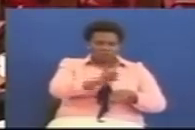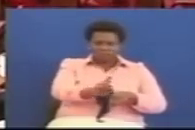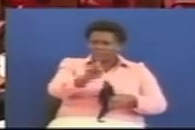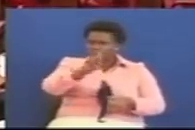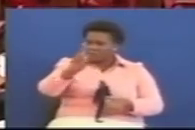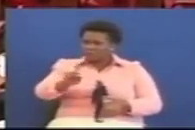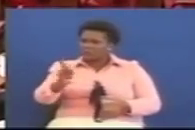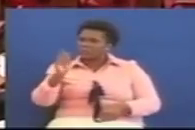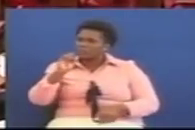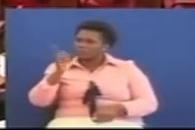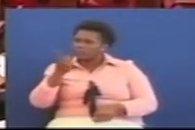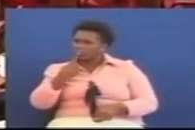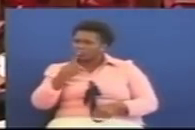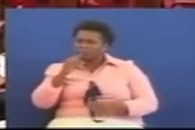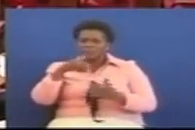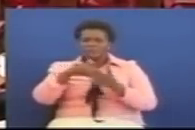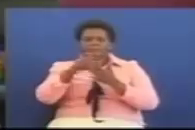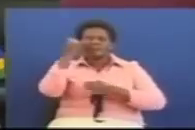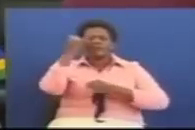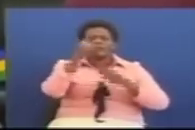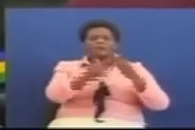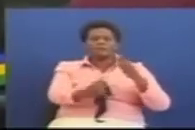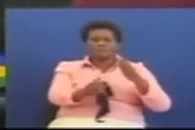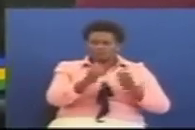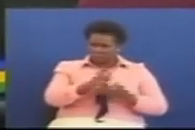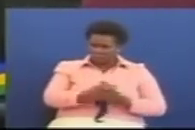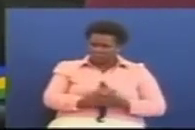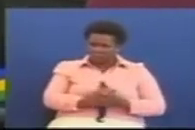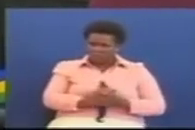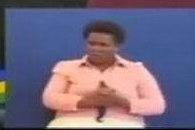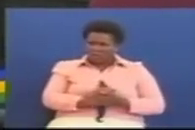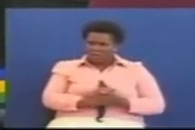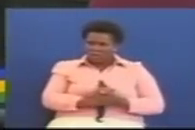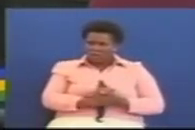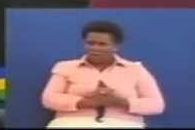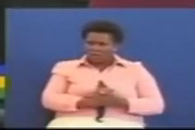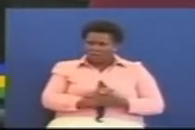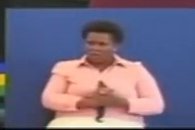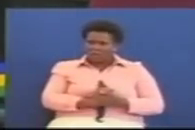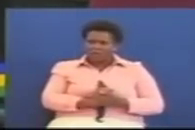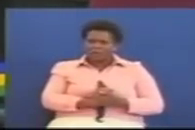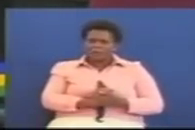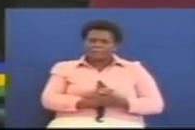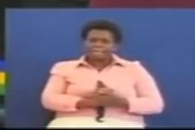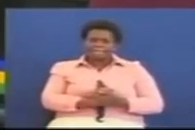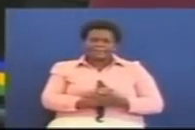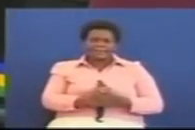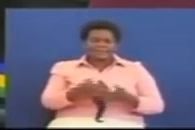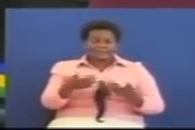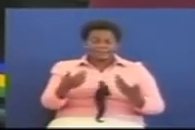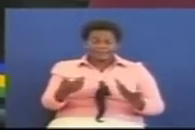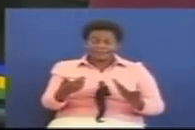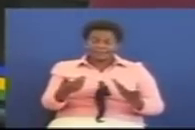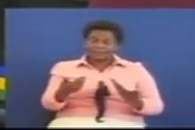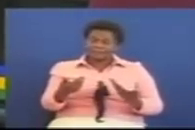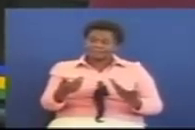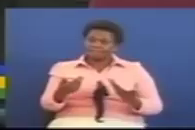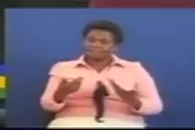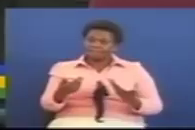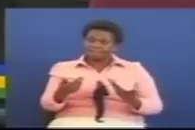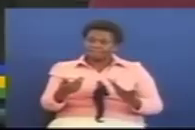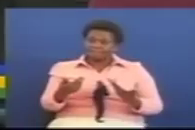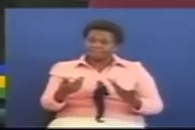majibu kinavyokamilika kwa Wizara ya Katiba na Sheria, maswali na majibu. Na